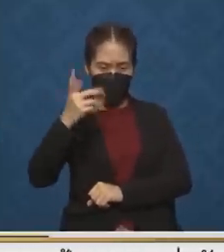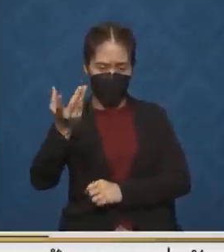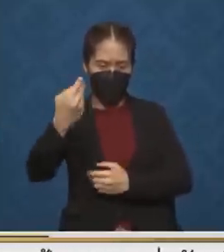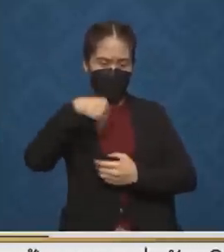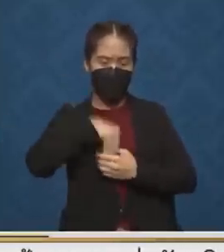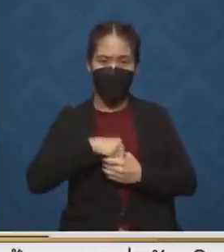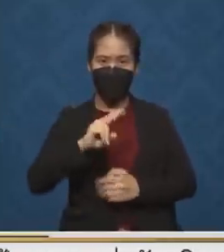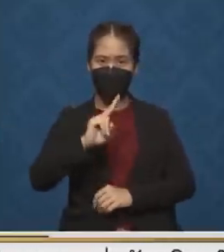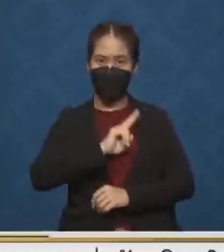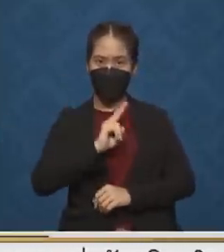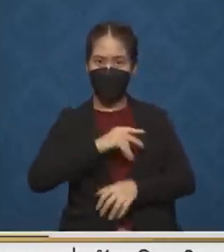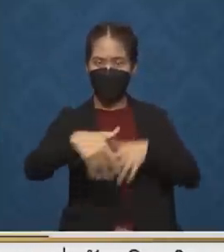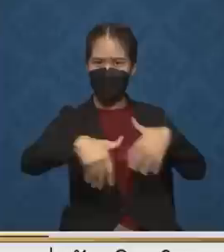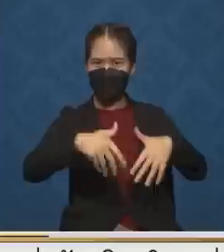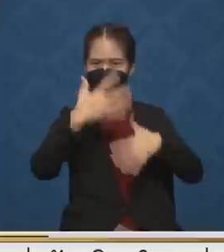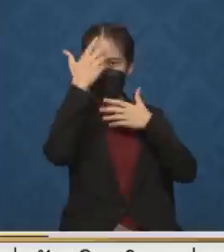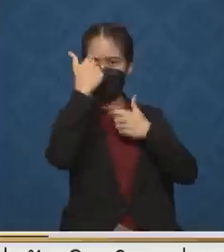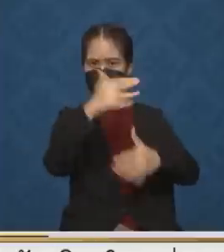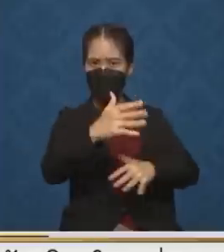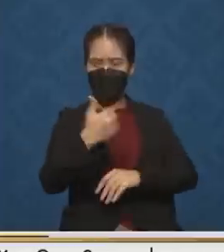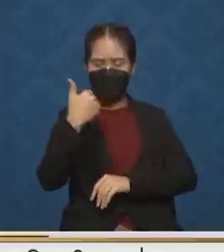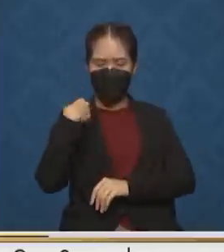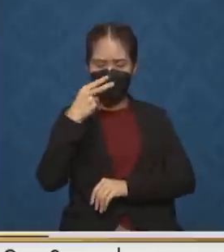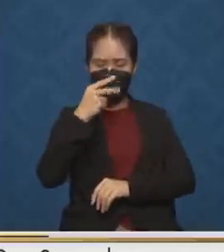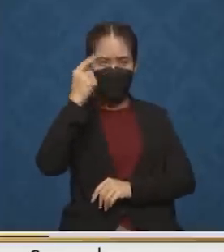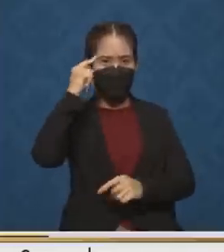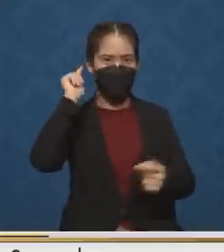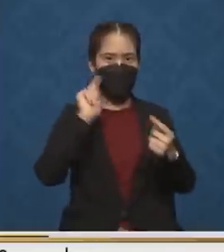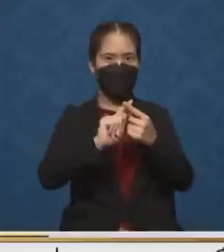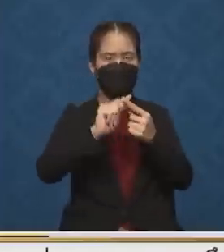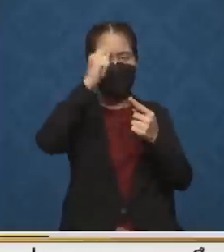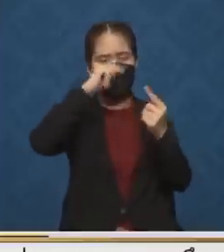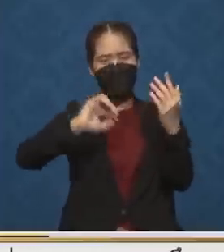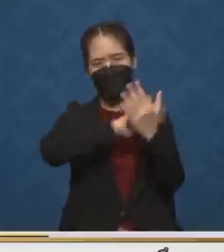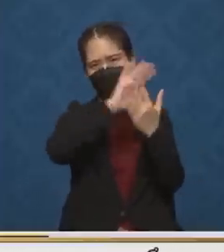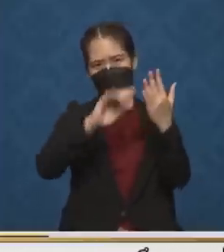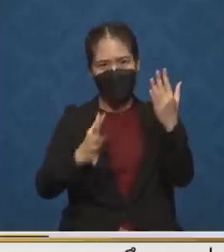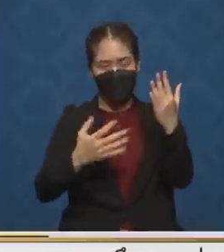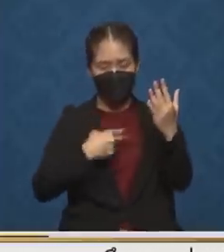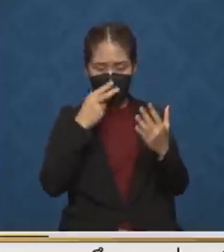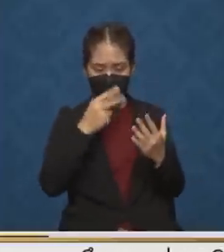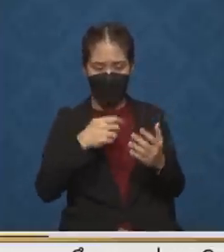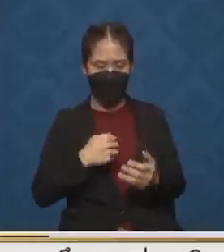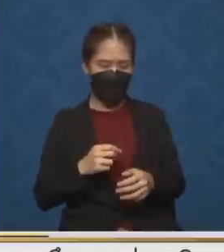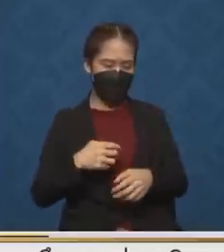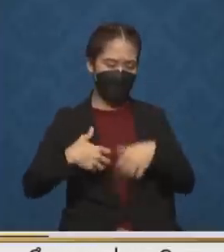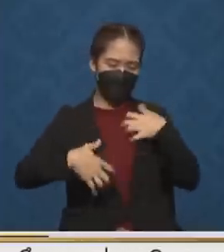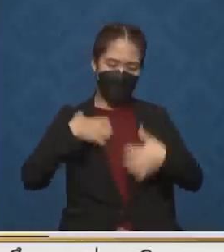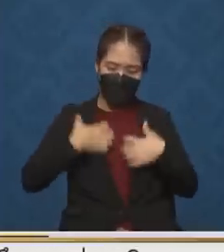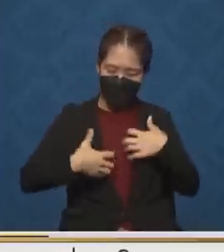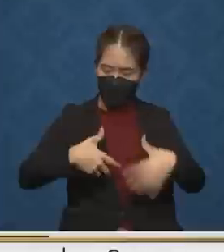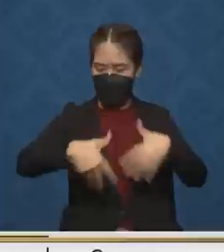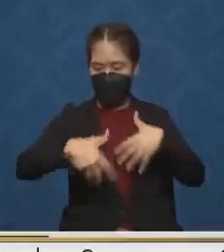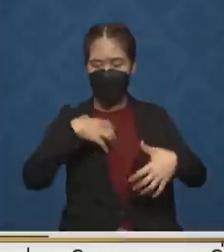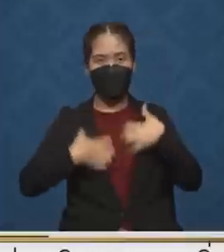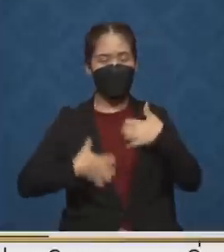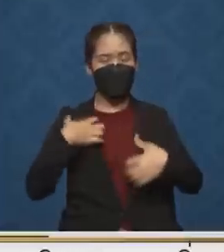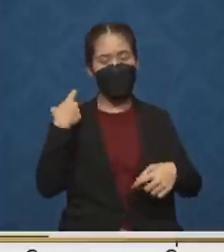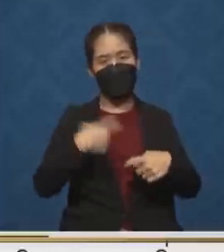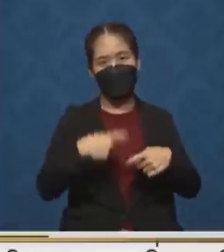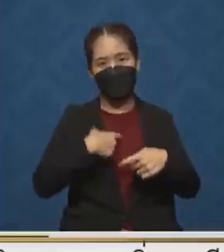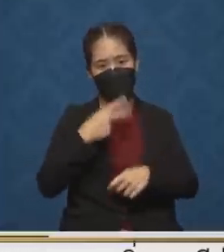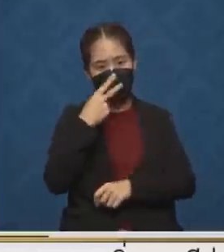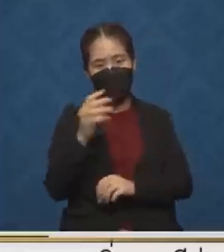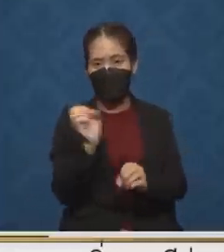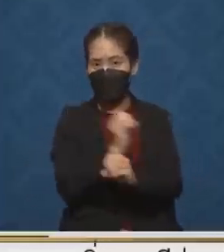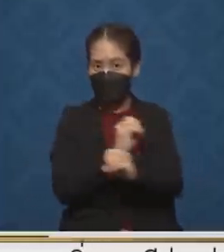าชนไม่ยึดโยงผลประโชนของประเทศชาติและประชาชน์ไม่เห็นใจคามทุกยากของพี่นองประชาชน์และจากค